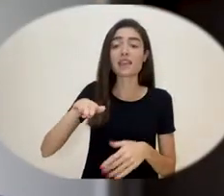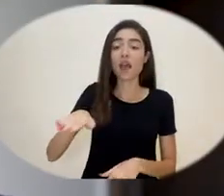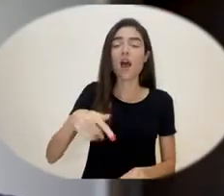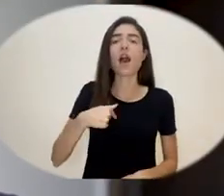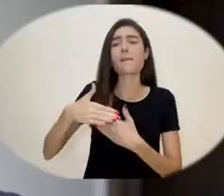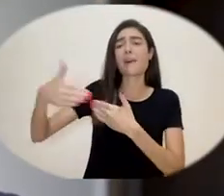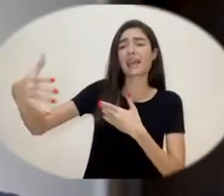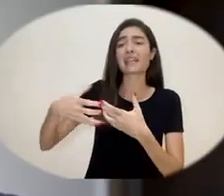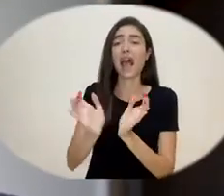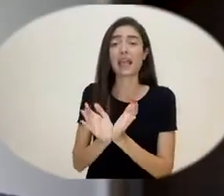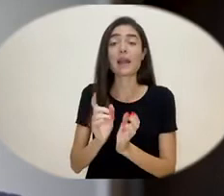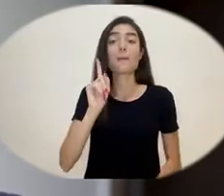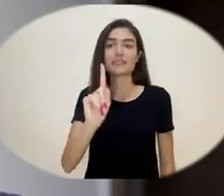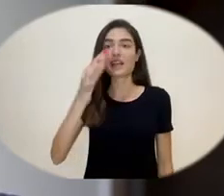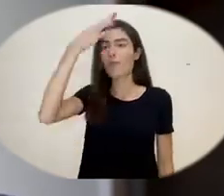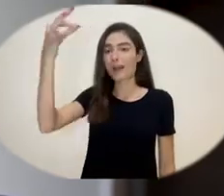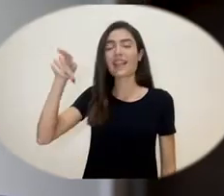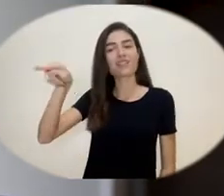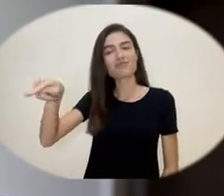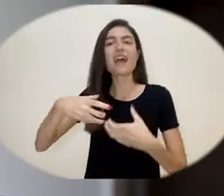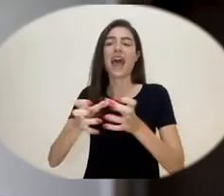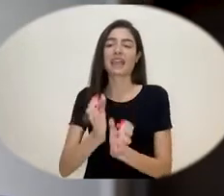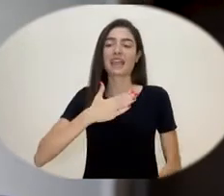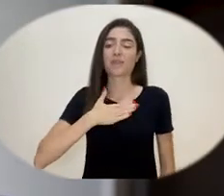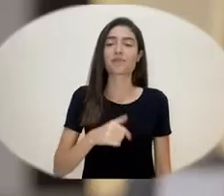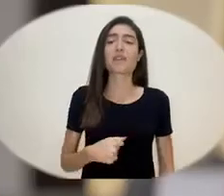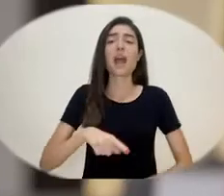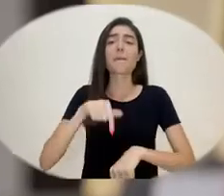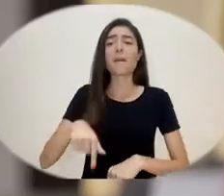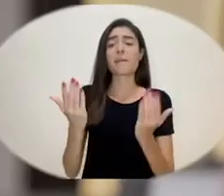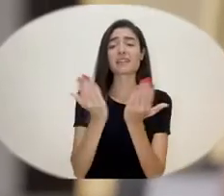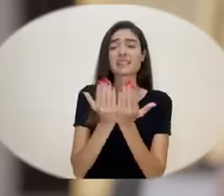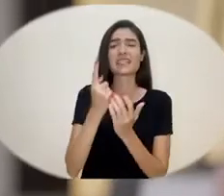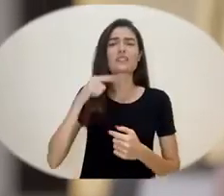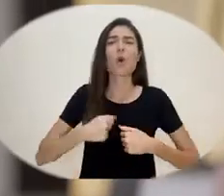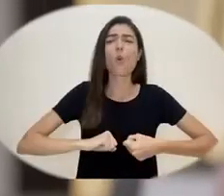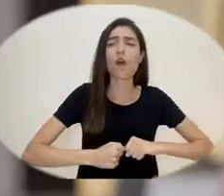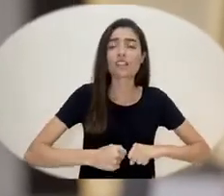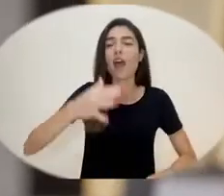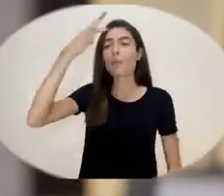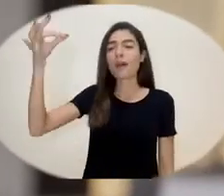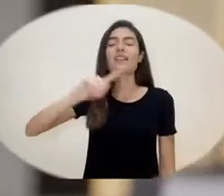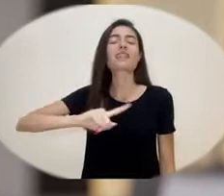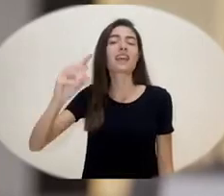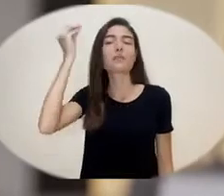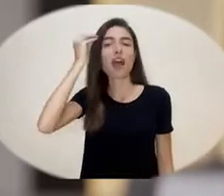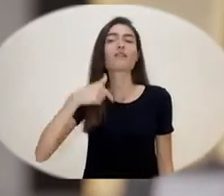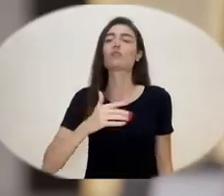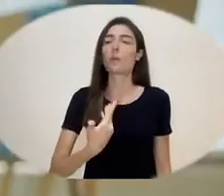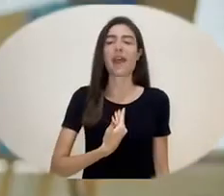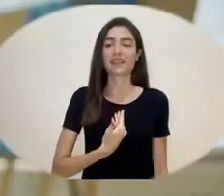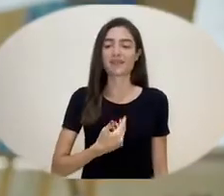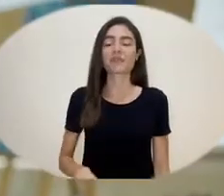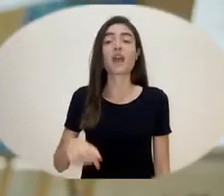بالعناية بعيد عن عائلتي كانوا هن عائلتي. وتكون بالمدرسة وبوجعة دغري بتعرف شو